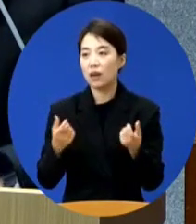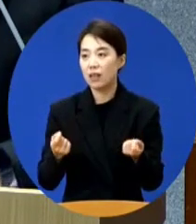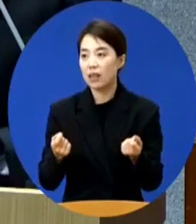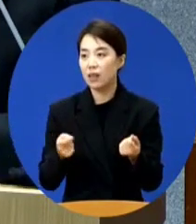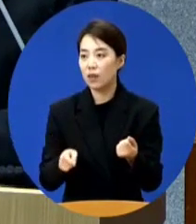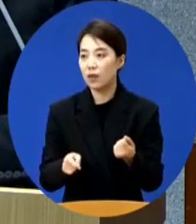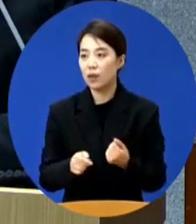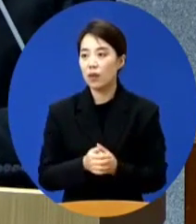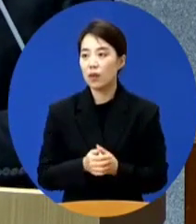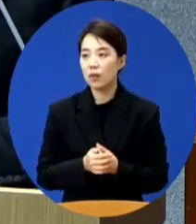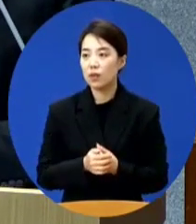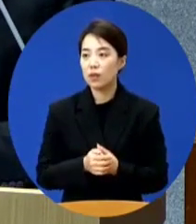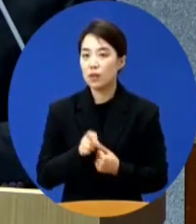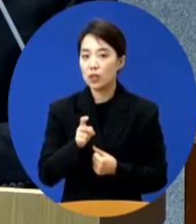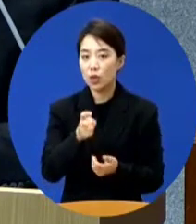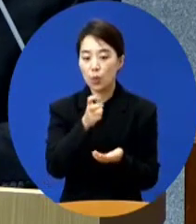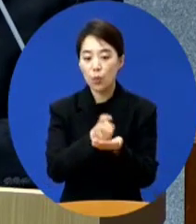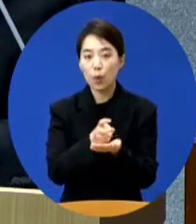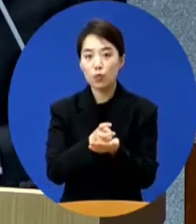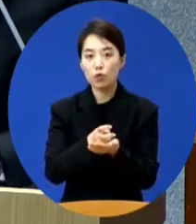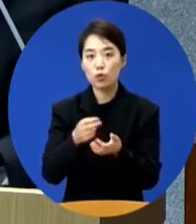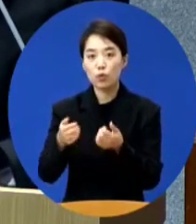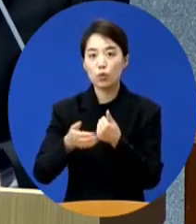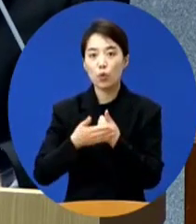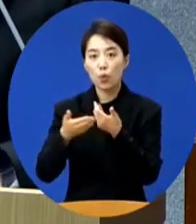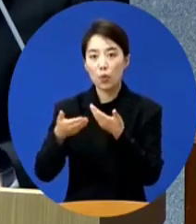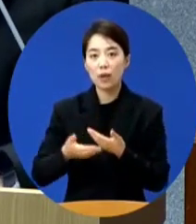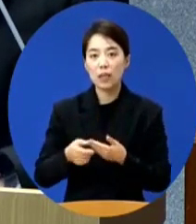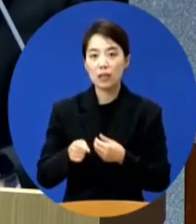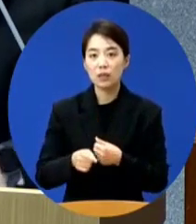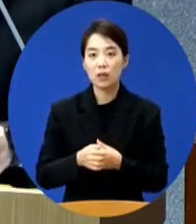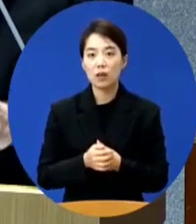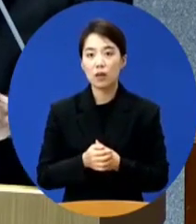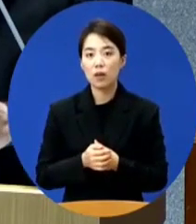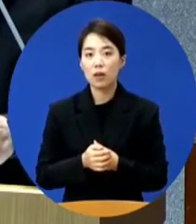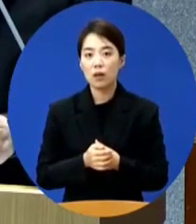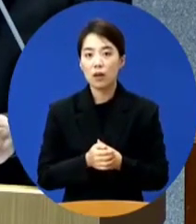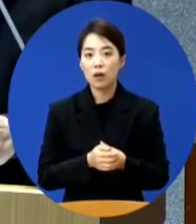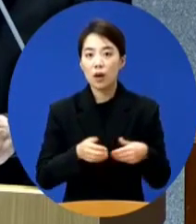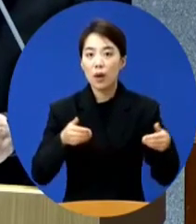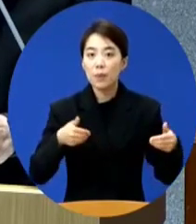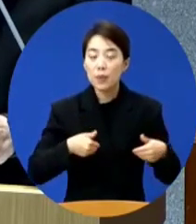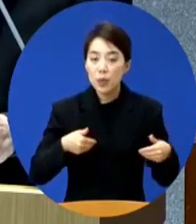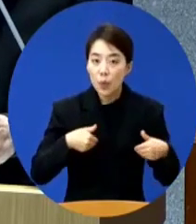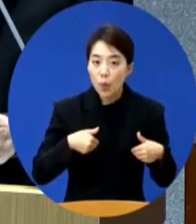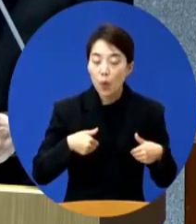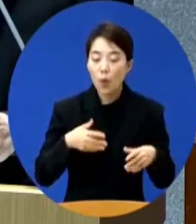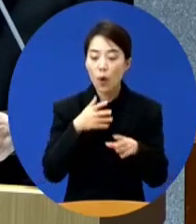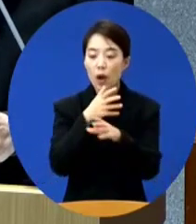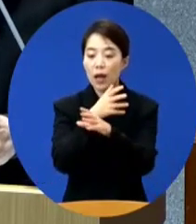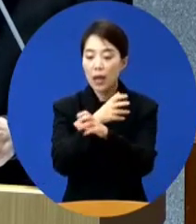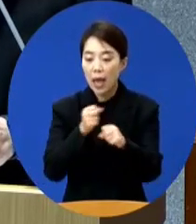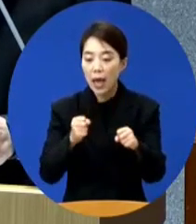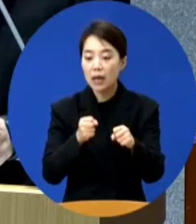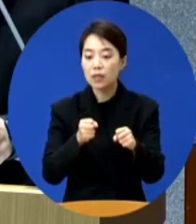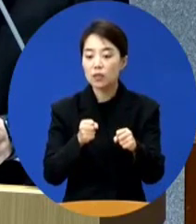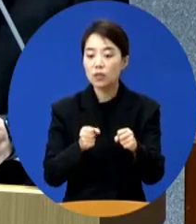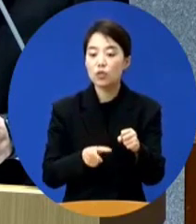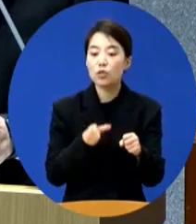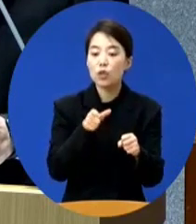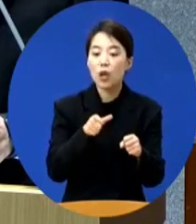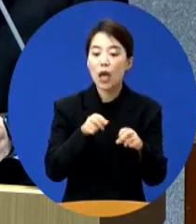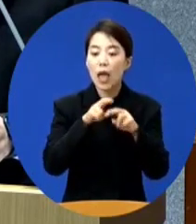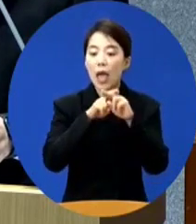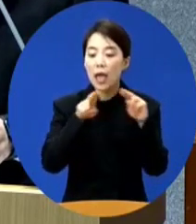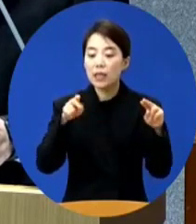그래서 저희들이 이 문제는 법률 자문을 받아서, 이거는 만약에 필요하면 계약서상에 일 당사자가 뭐 계약